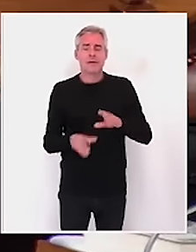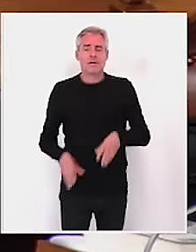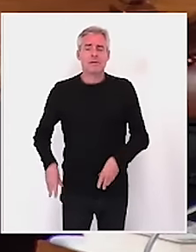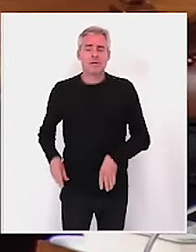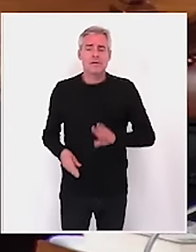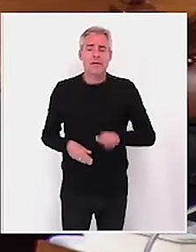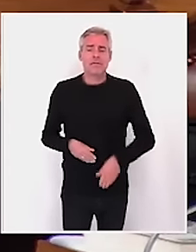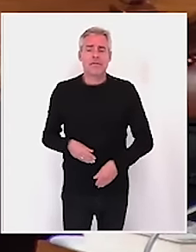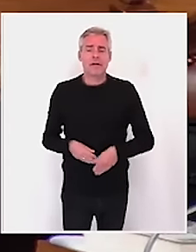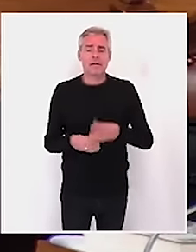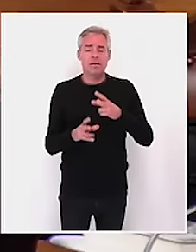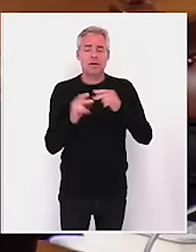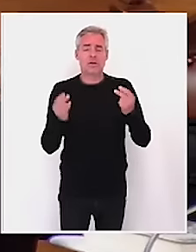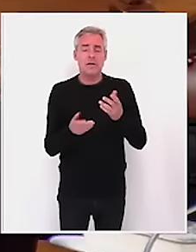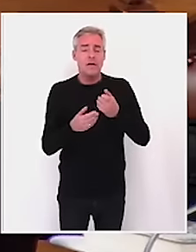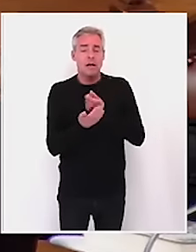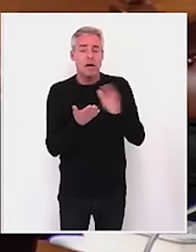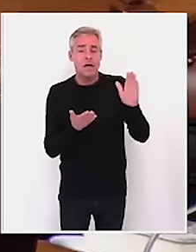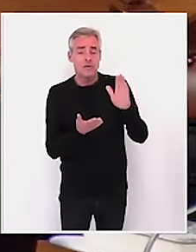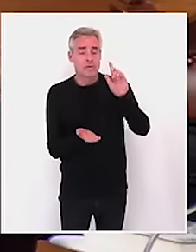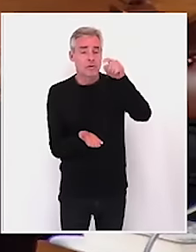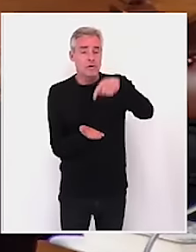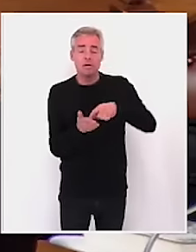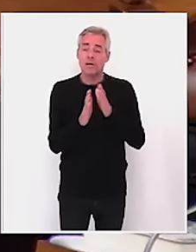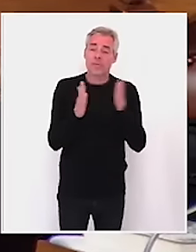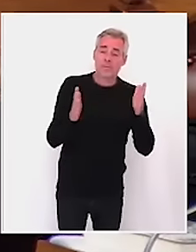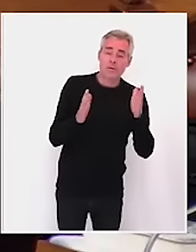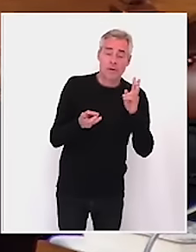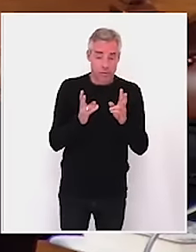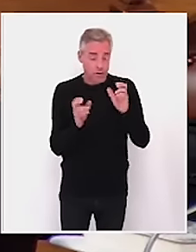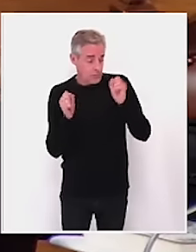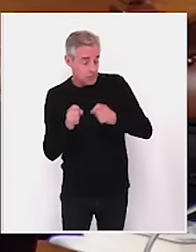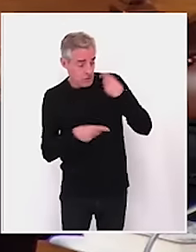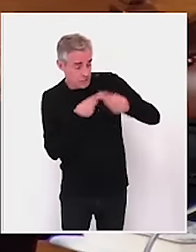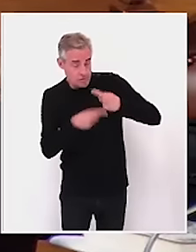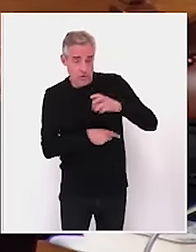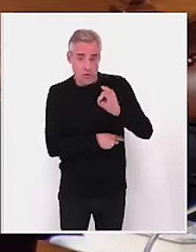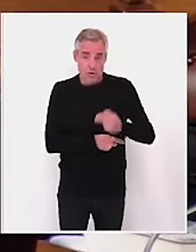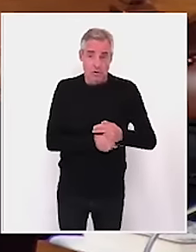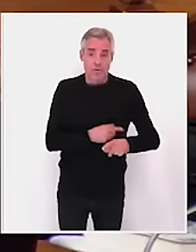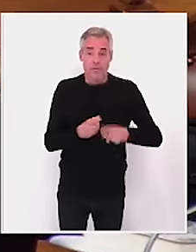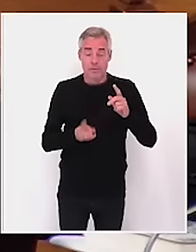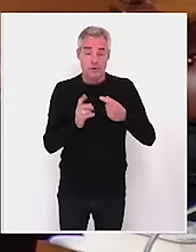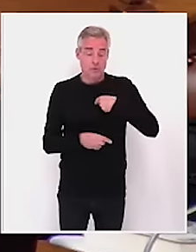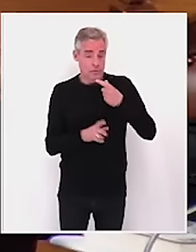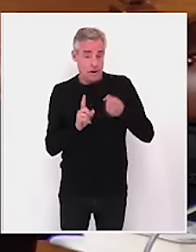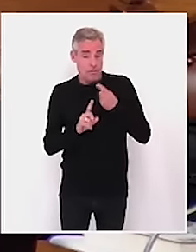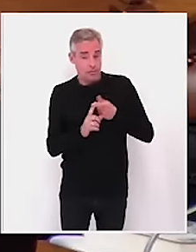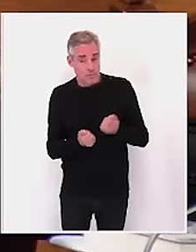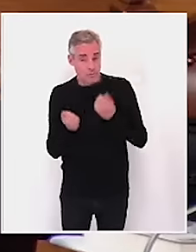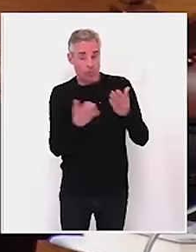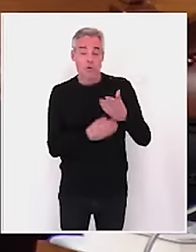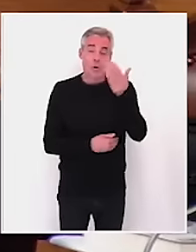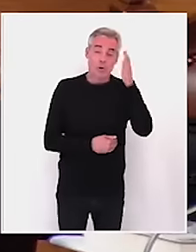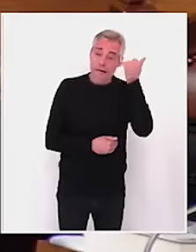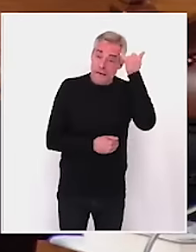accès gratuit dans tous les lieux publics, dans les bibliothèques. Est-ce que ça, il y a une réflexion là-dessus? Enfin, en tout cas, nous, ça nous semble important. Et un autre